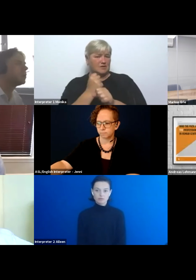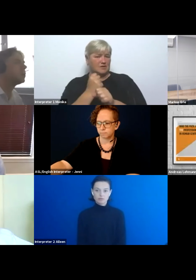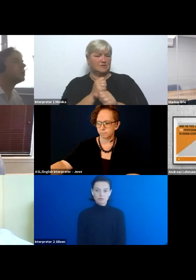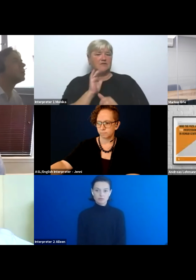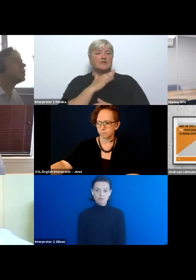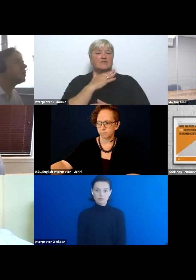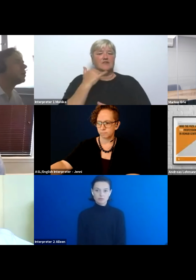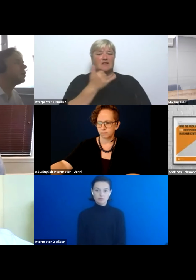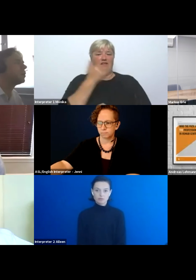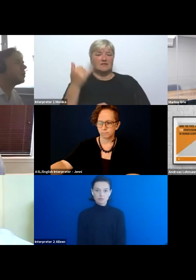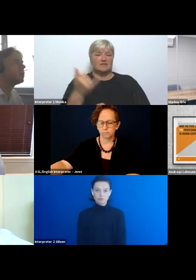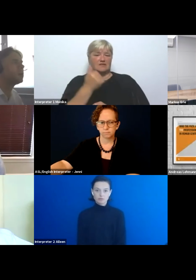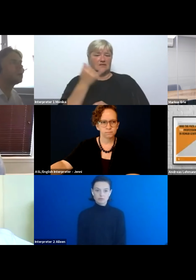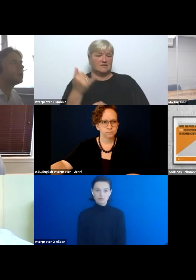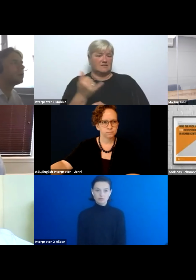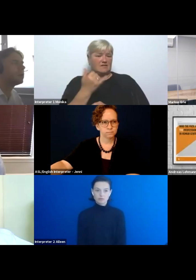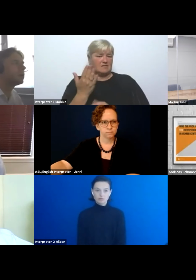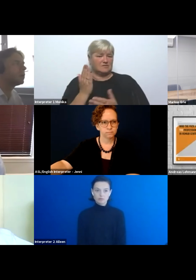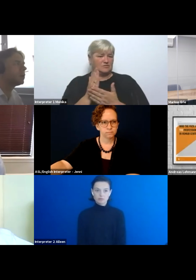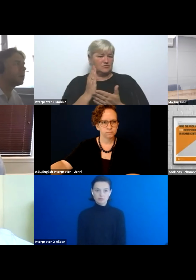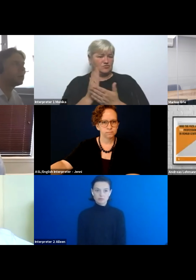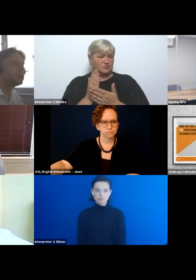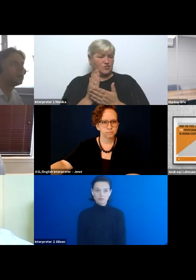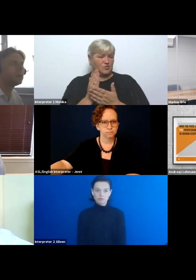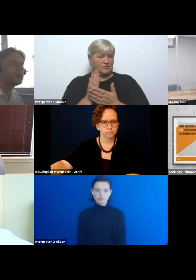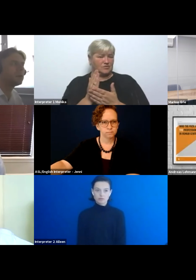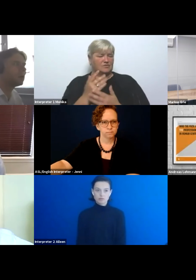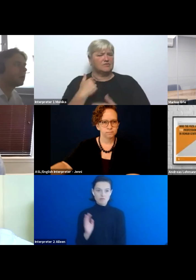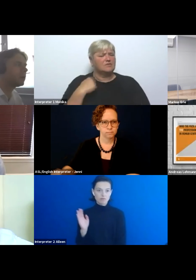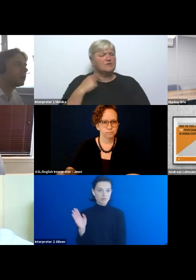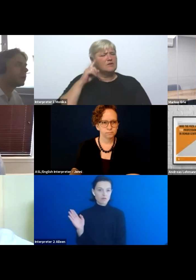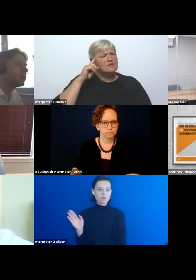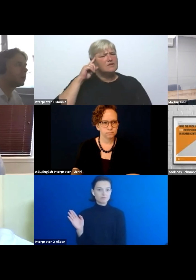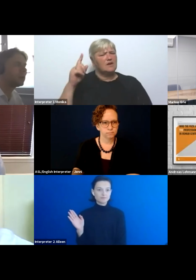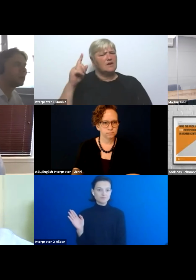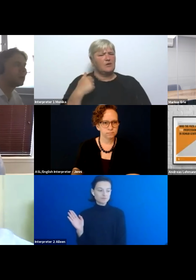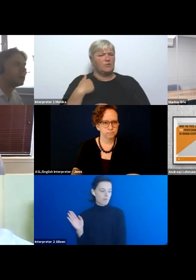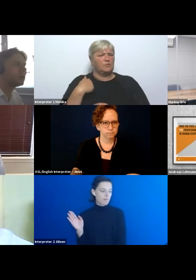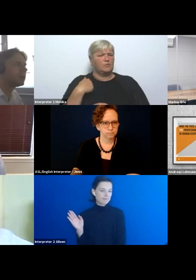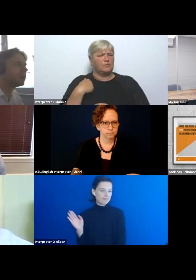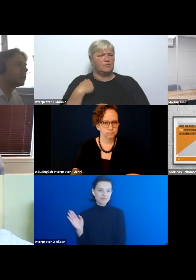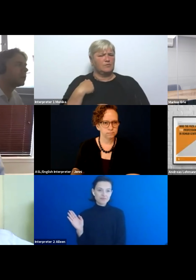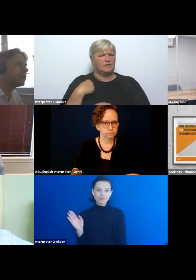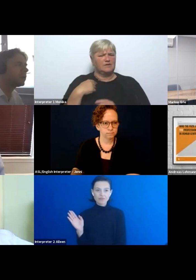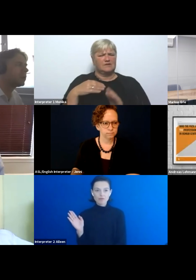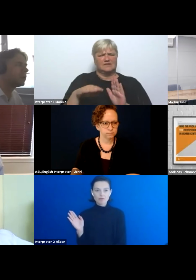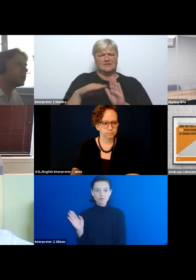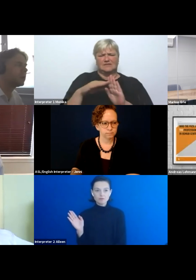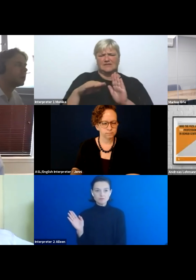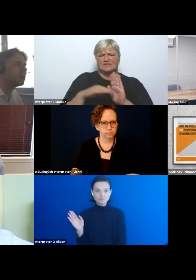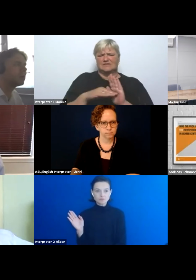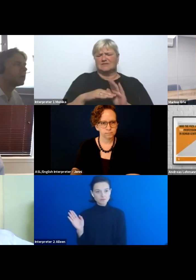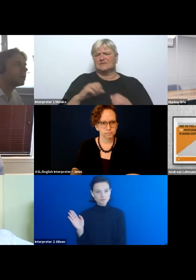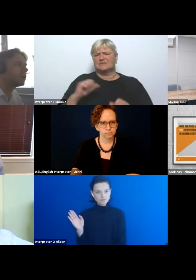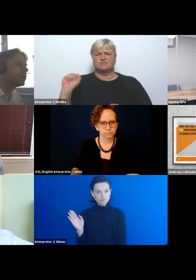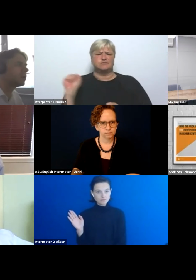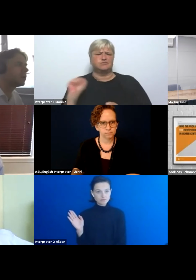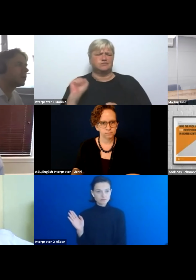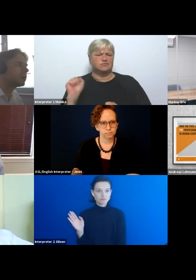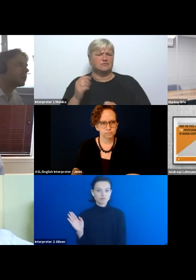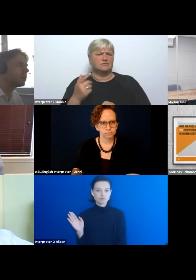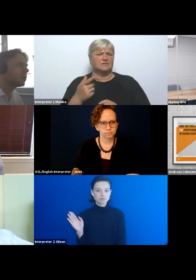Jahren. Und ich glaube, da war die Gesetzeskeule schon der Ursprung, weniger